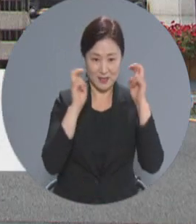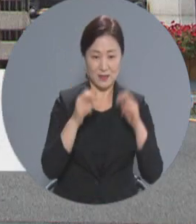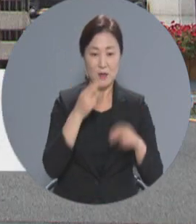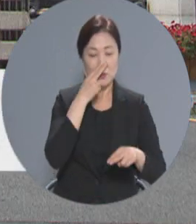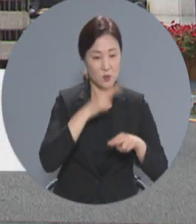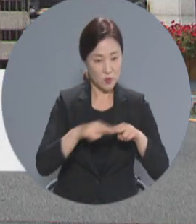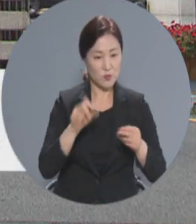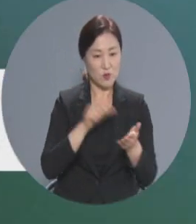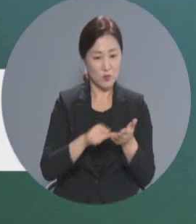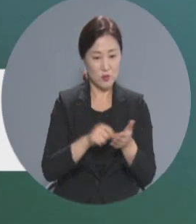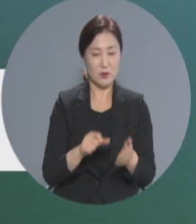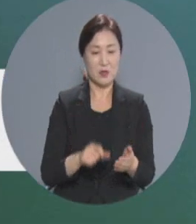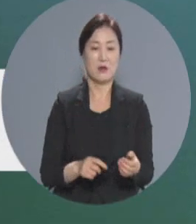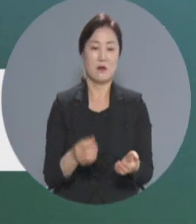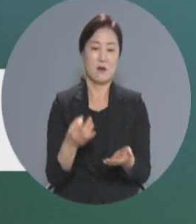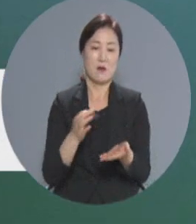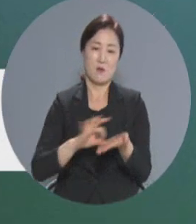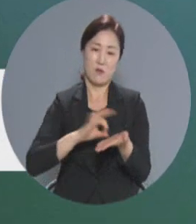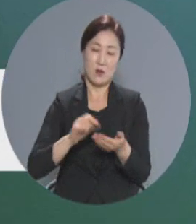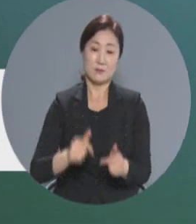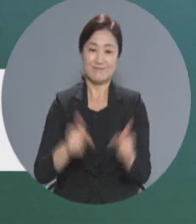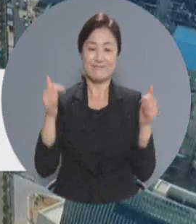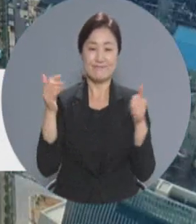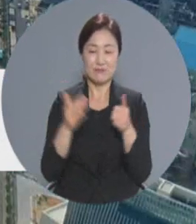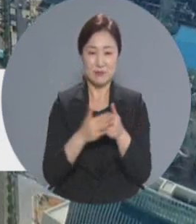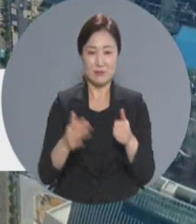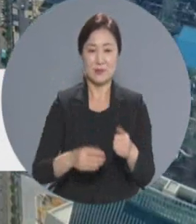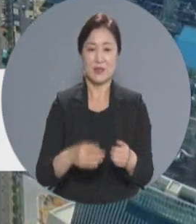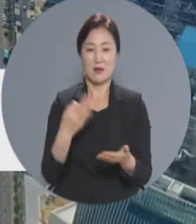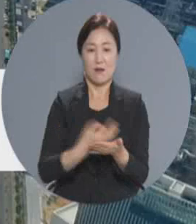수요 증가로 큰 폭의 영업이익을 내고 있습니다.